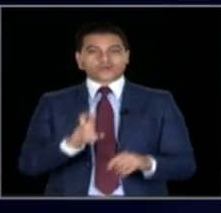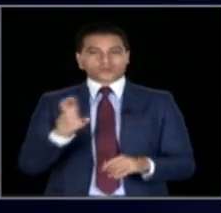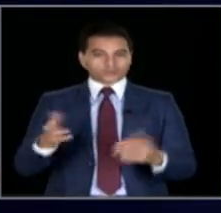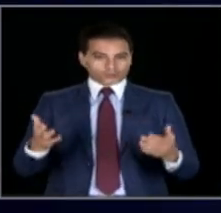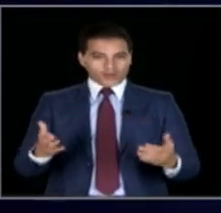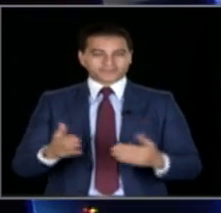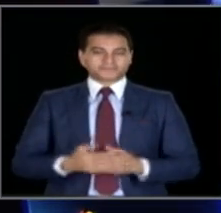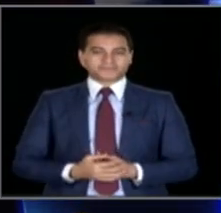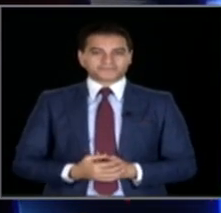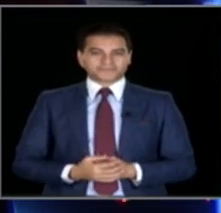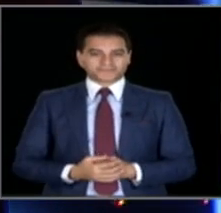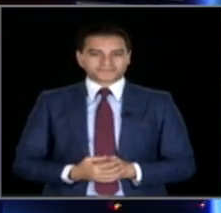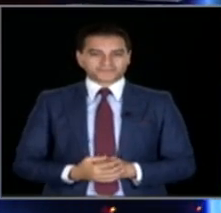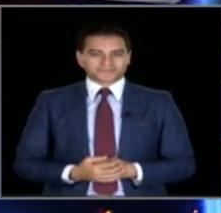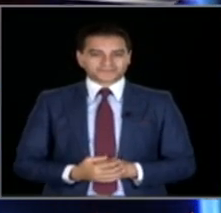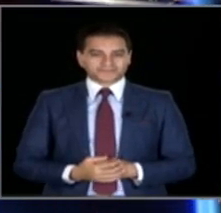50-50 والسؤال هو: